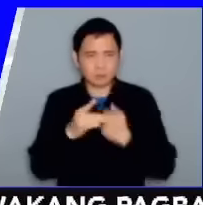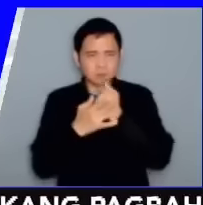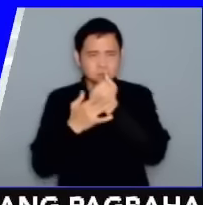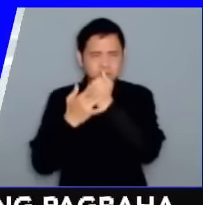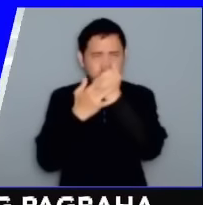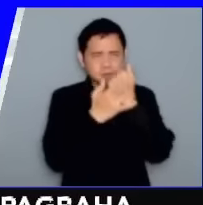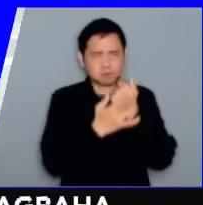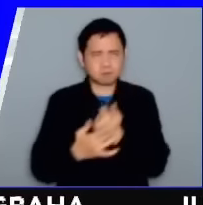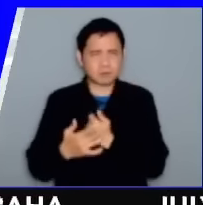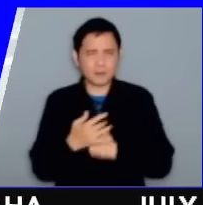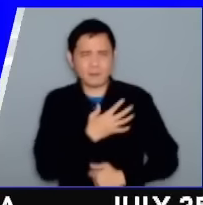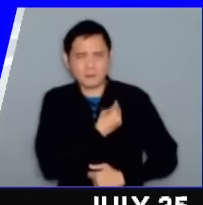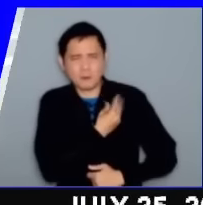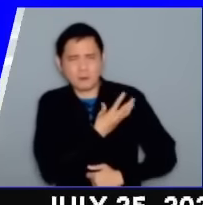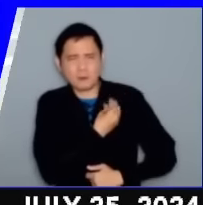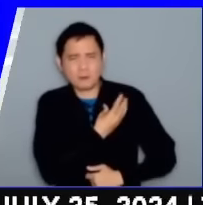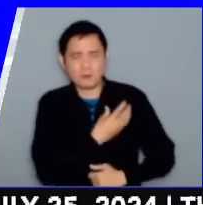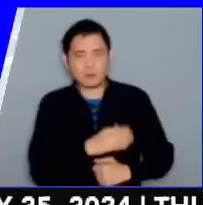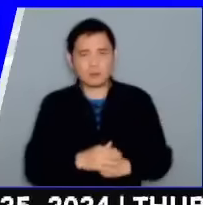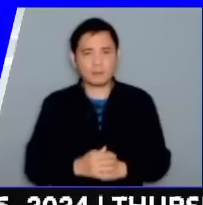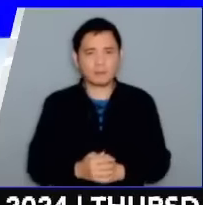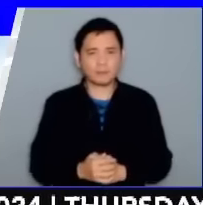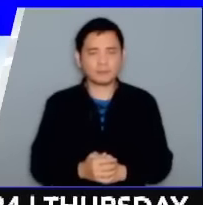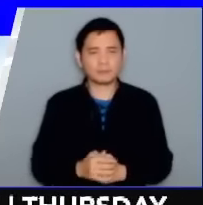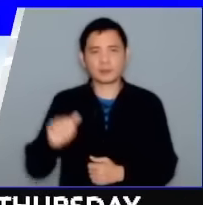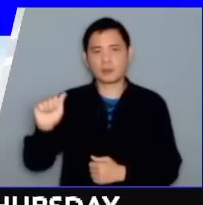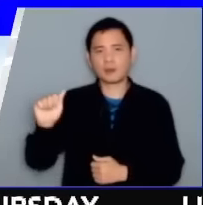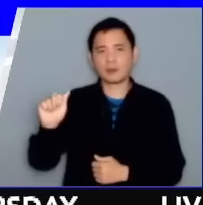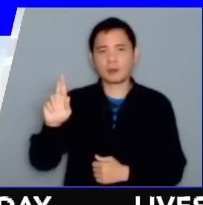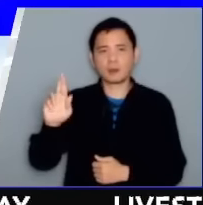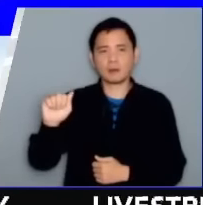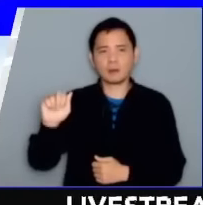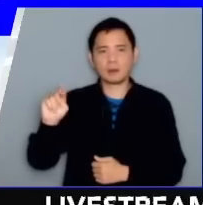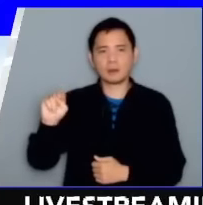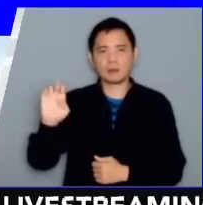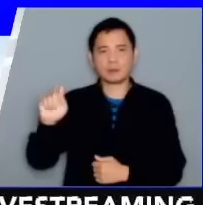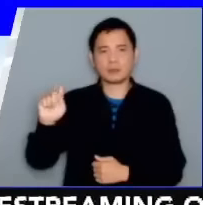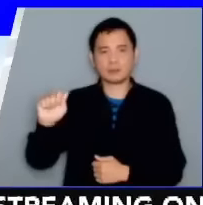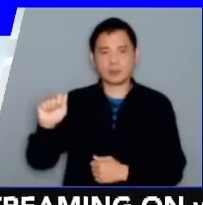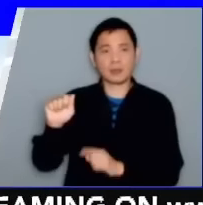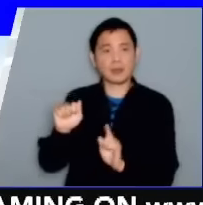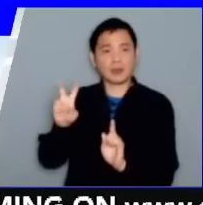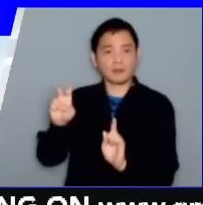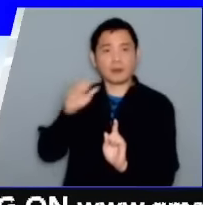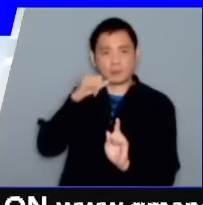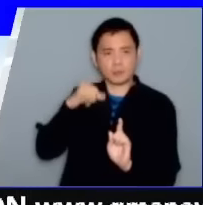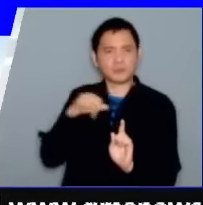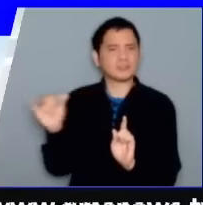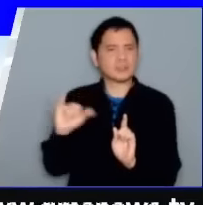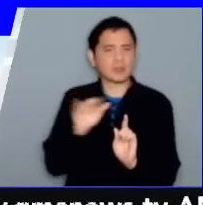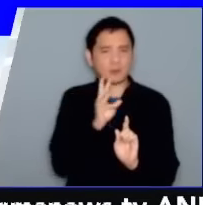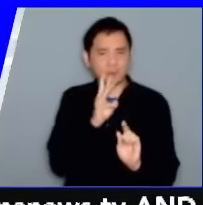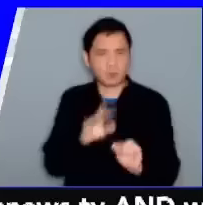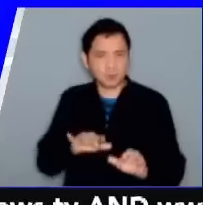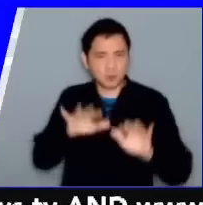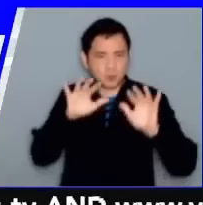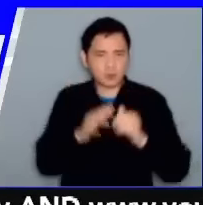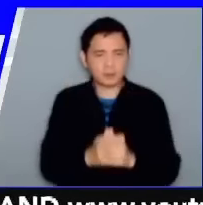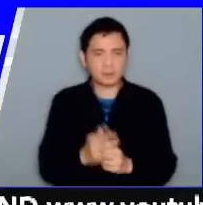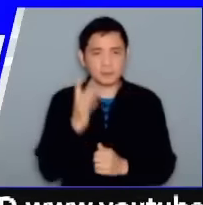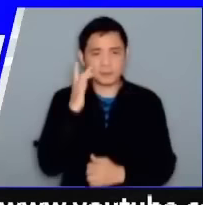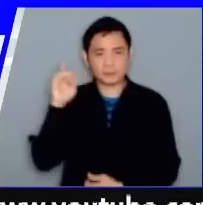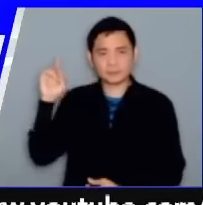nalubog din sa baha ang kahabaan ng Araneta Avenue kahapon 1:3 ng madaling araw ito ang eksena dito sa kahabaan ng Araneta